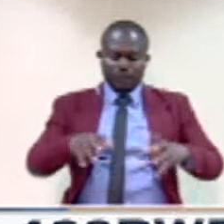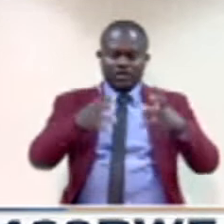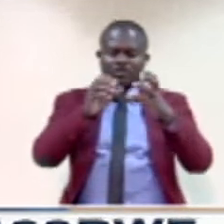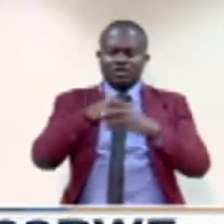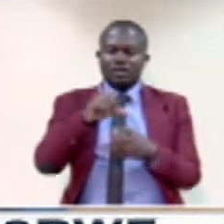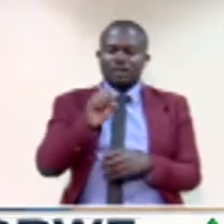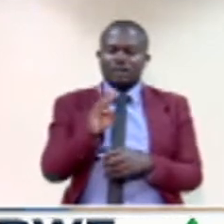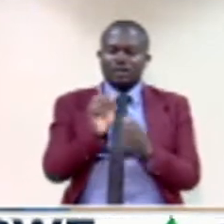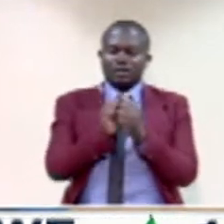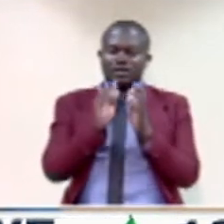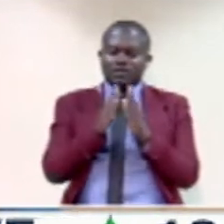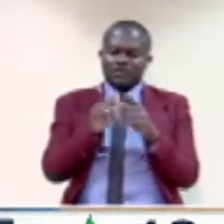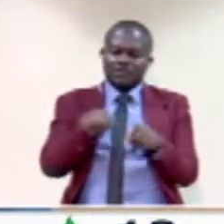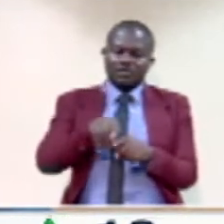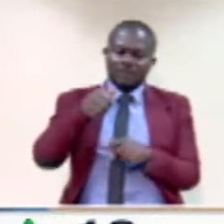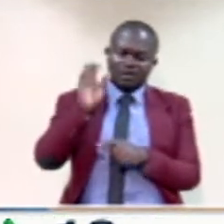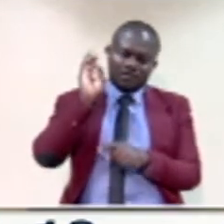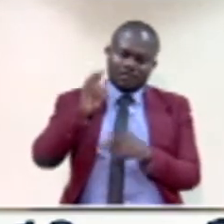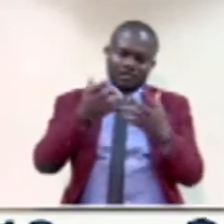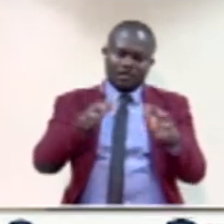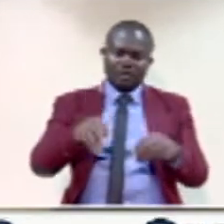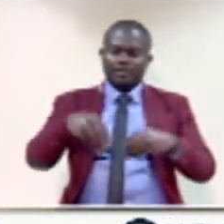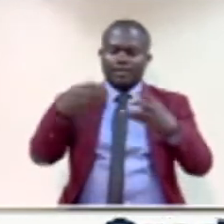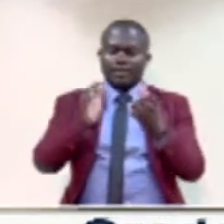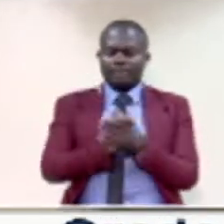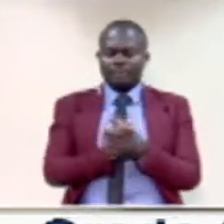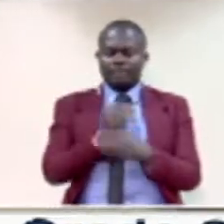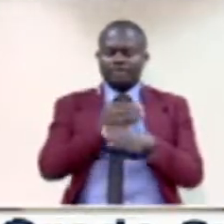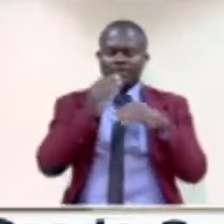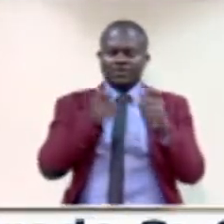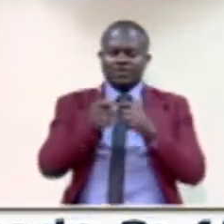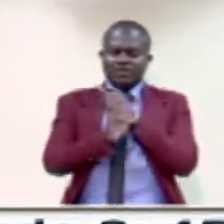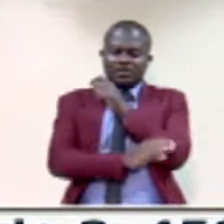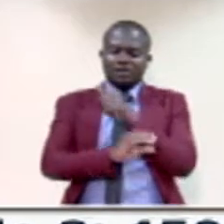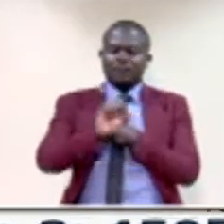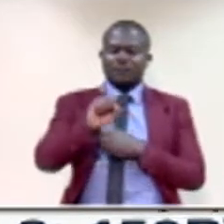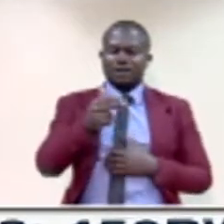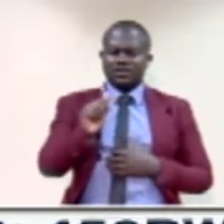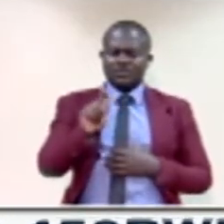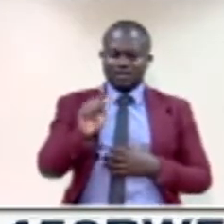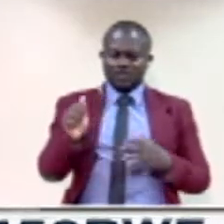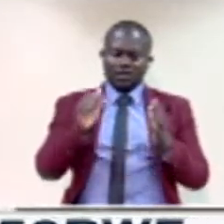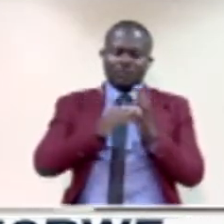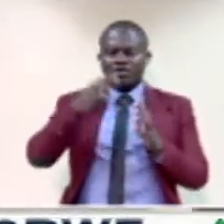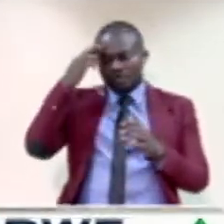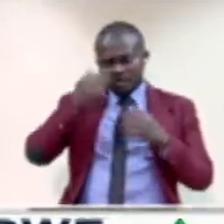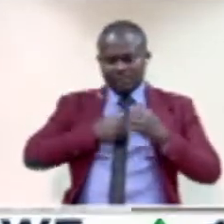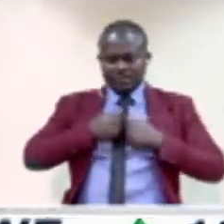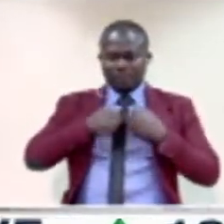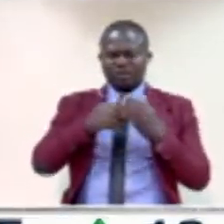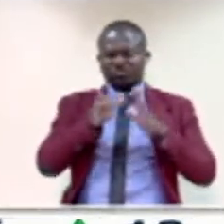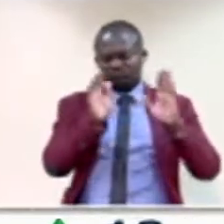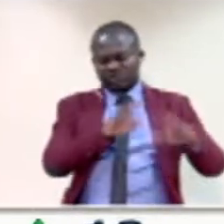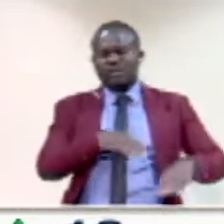masibo n'imidugudu, nabyo rero tuba twarangije kubitanga. Minisitiri w'ubutegetsi bw'igihugu Profeseri Shyaka Anastase yongeye kwibutsa Abanyarwanda kwima